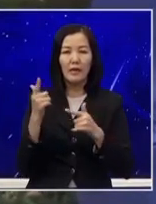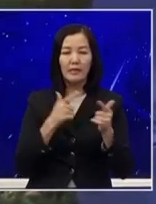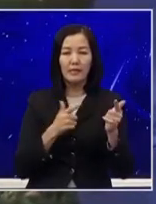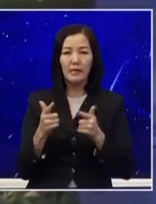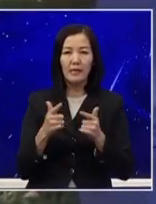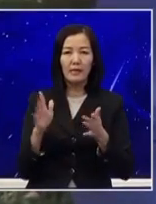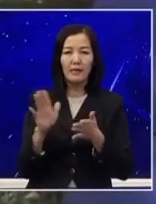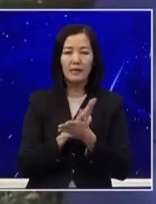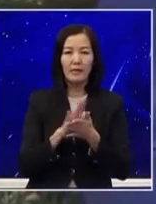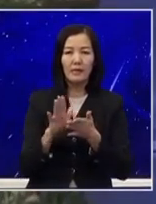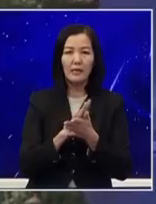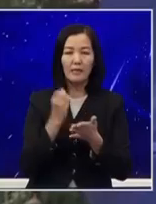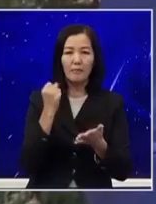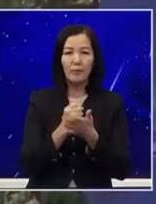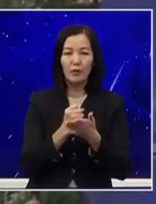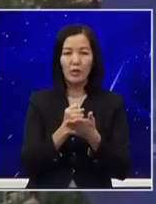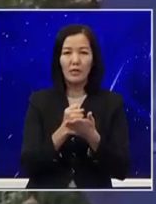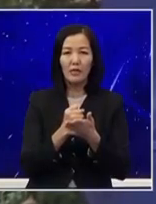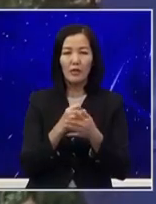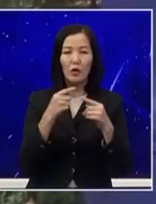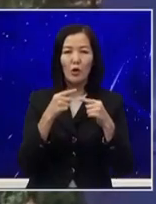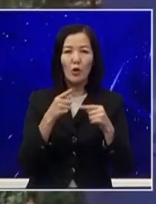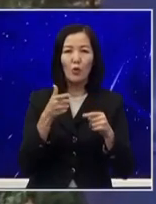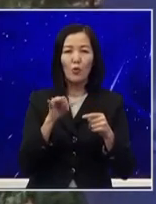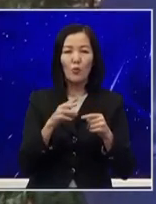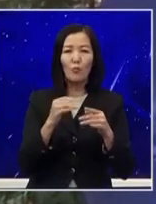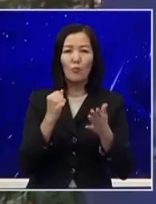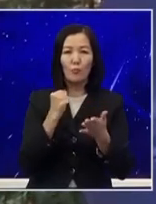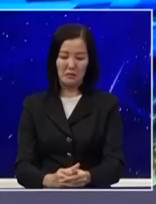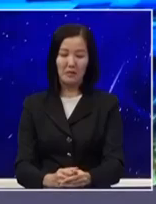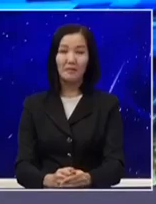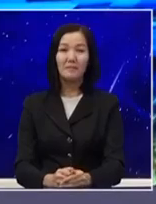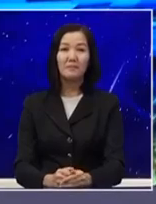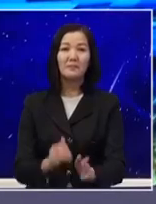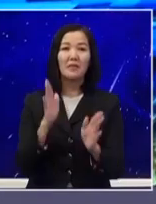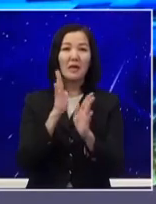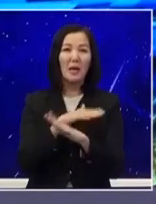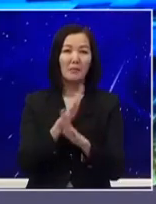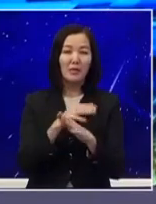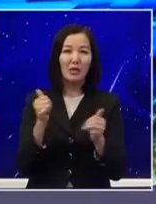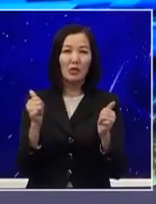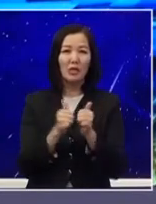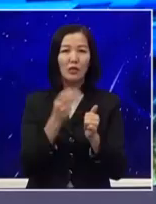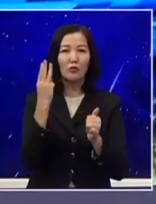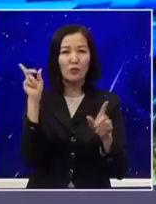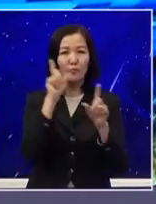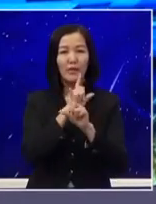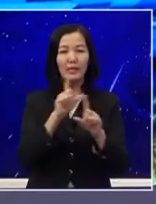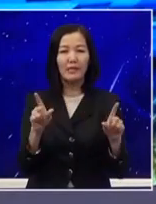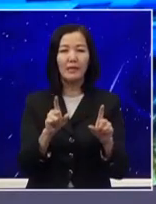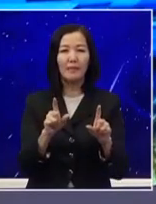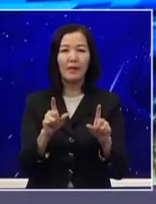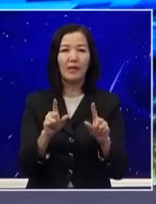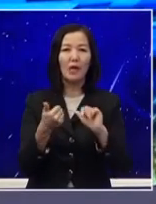жаңағы тегін атты печаты, бұл гуманитарлық көмек деген мөрді қойып жатырмыз. Қапшағай маңындағы 3 мектеп штаттық